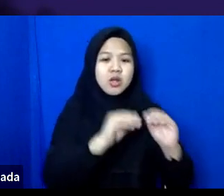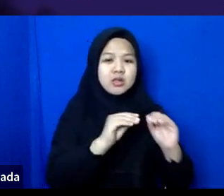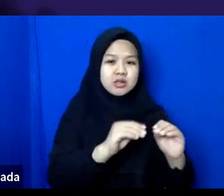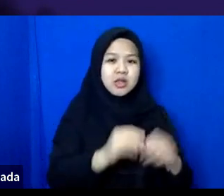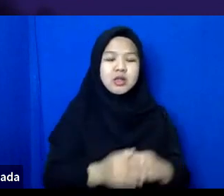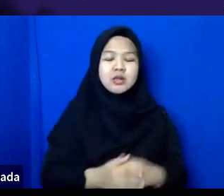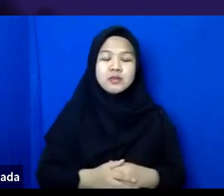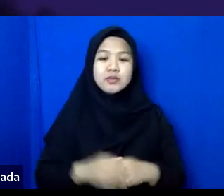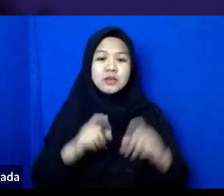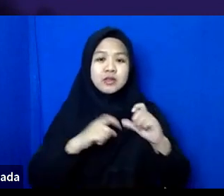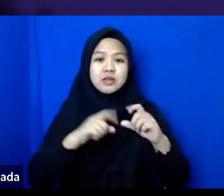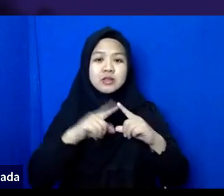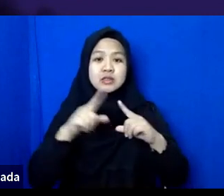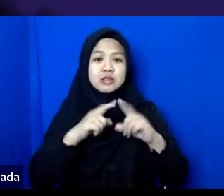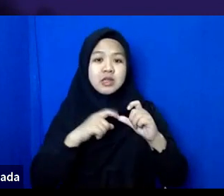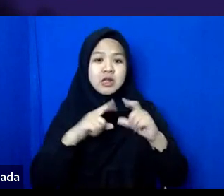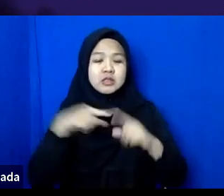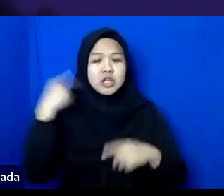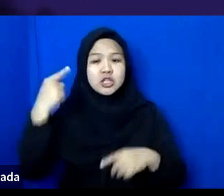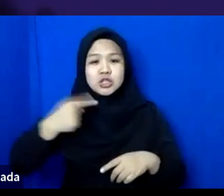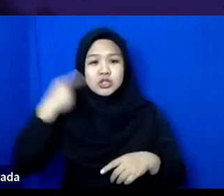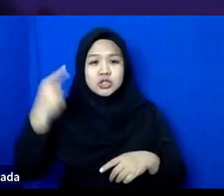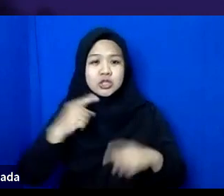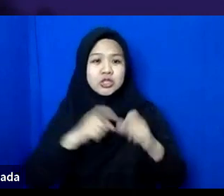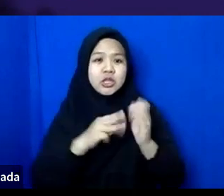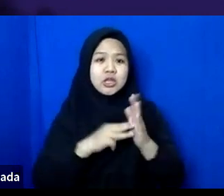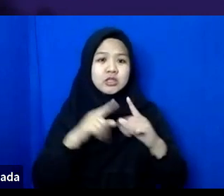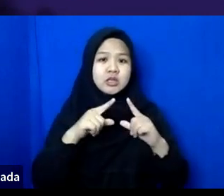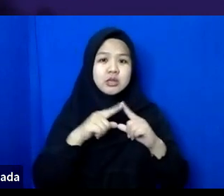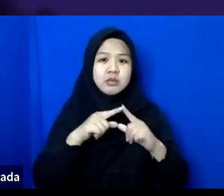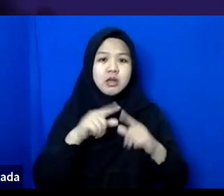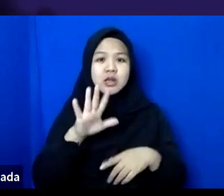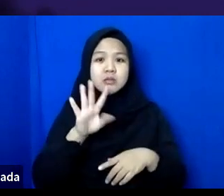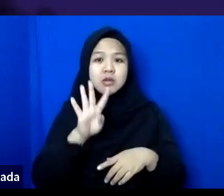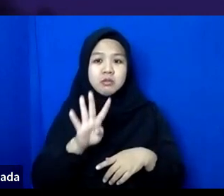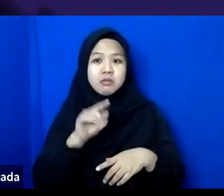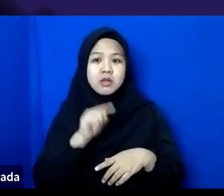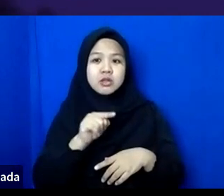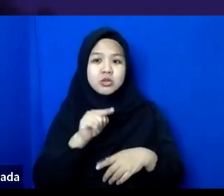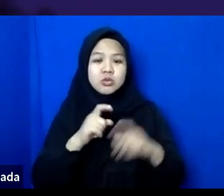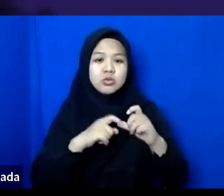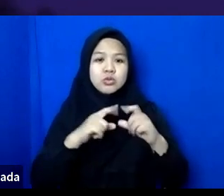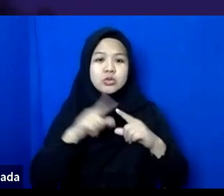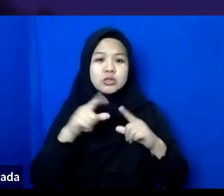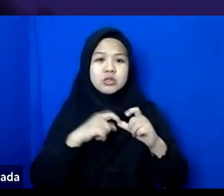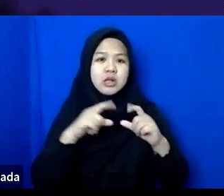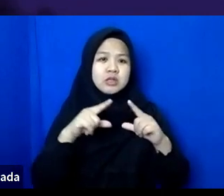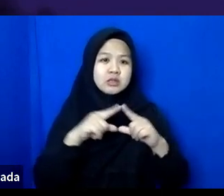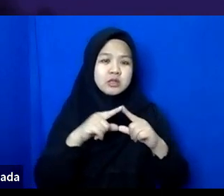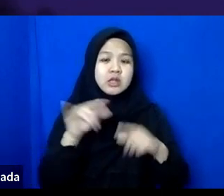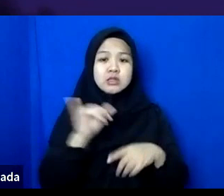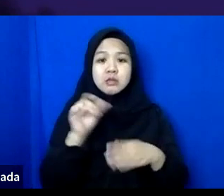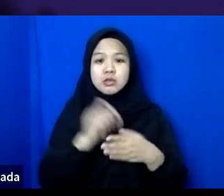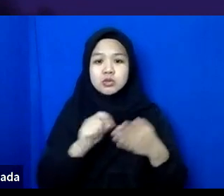nah Salsa sering sekali di SMA 54 itu Salsa juga di apa namanya sama